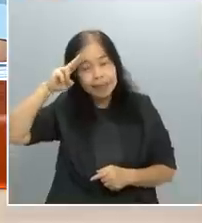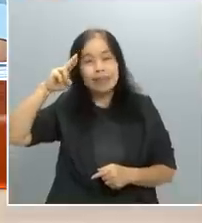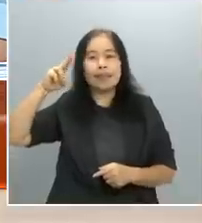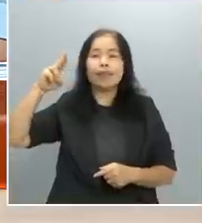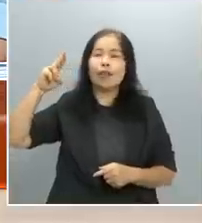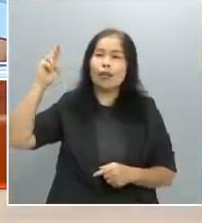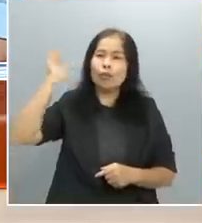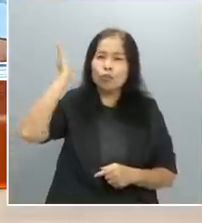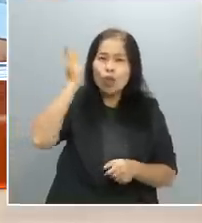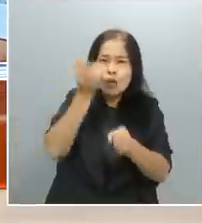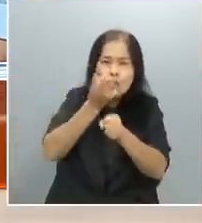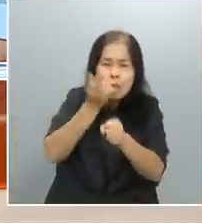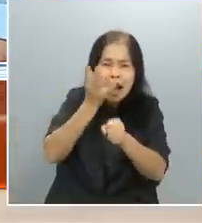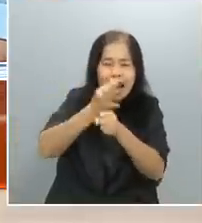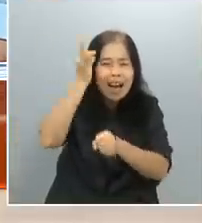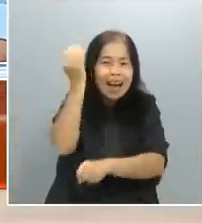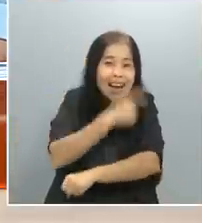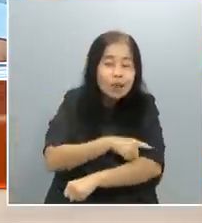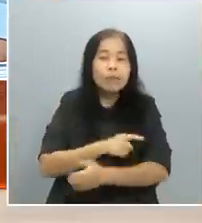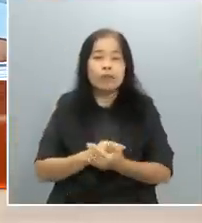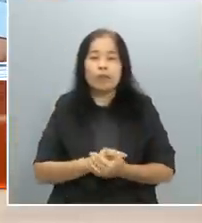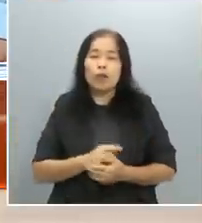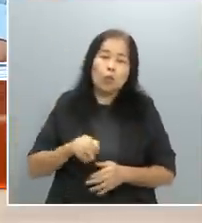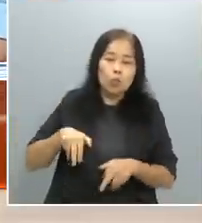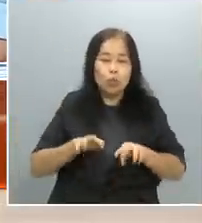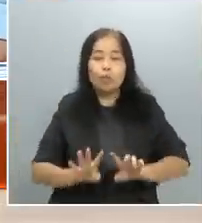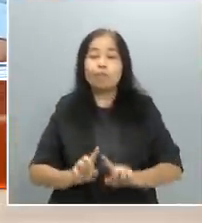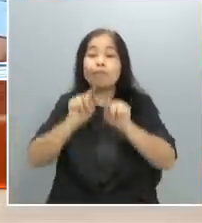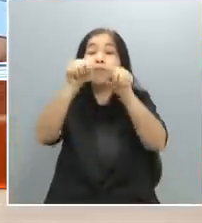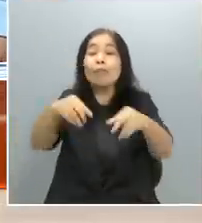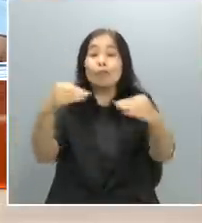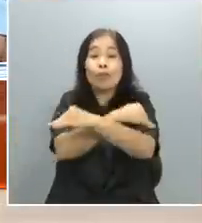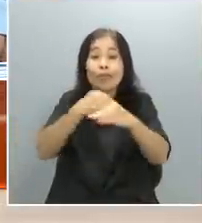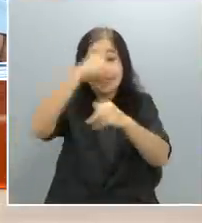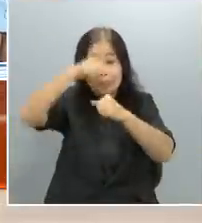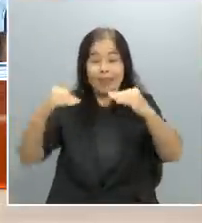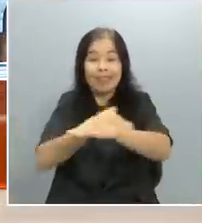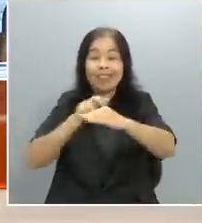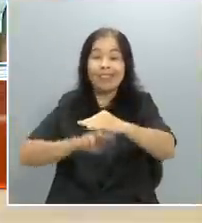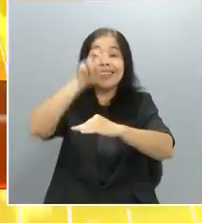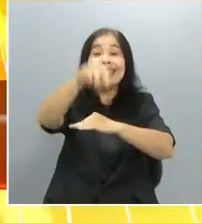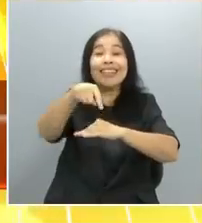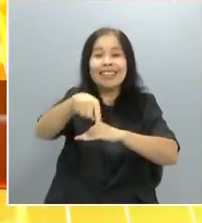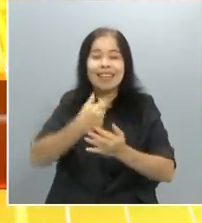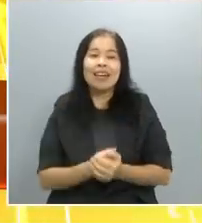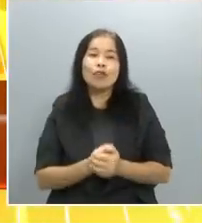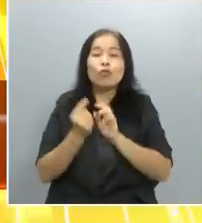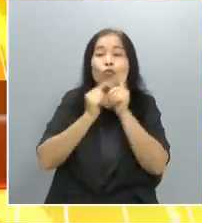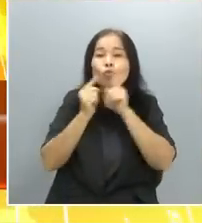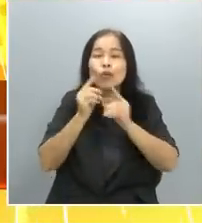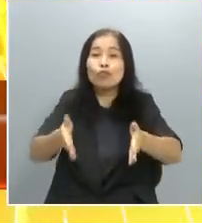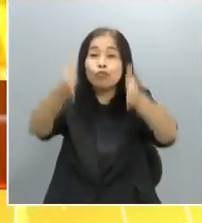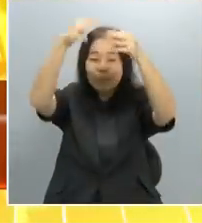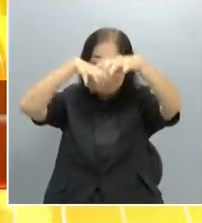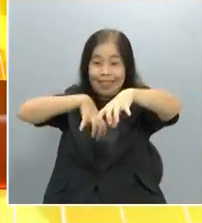ทยเดินข้ามตึกไปหาแกนนำพรรคก้าวไกลจำได้ใช่ไหม จำได้ที่ตึกไทยสมิต เมื่อวานพฤหัสบดีคนภูมิธรรมบอ